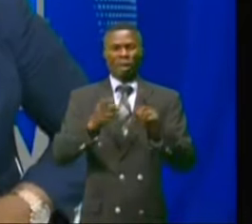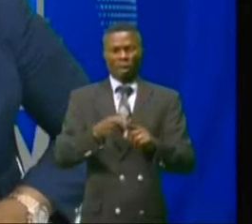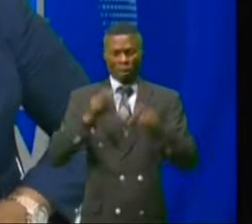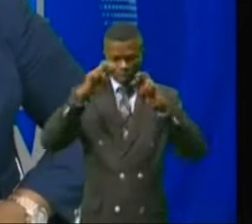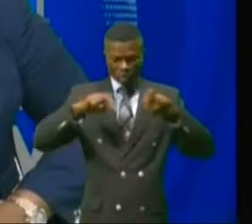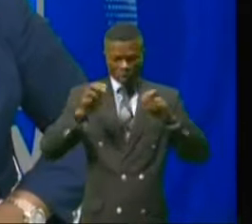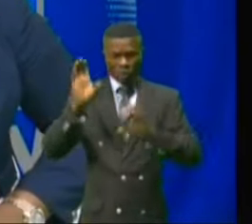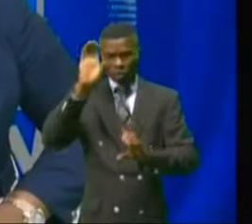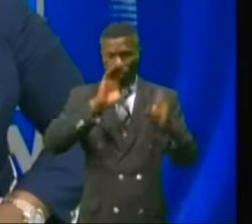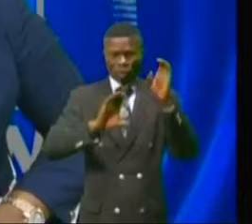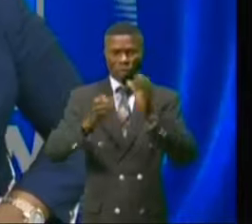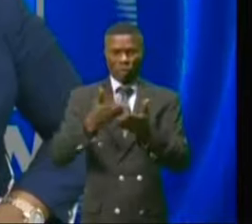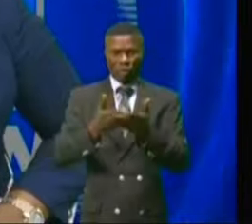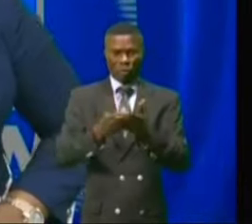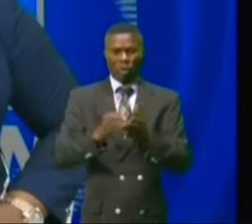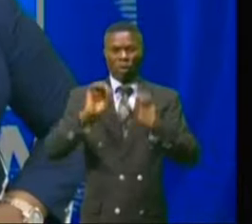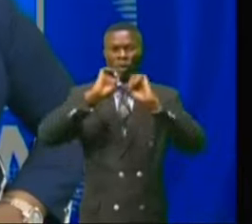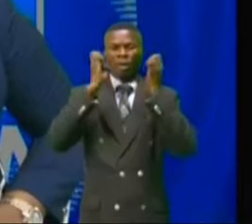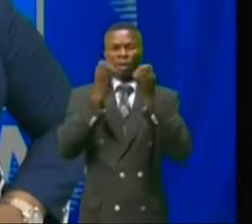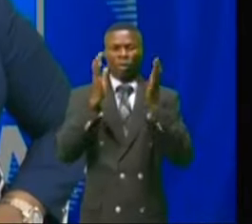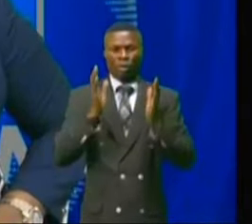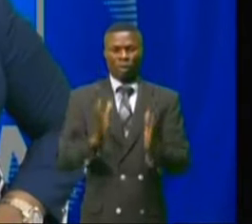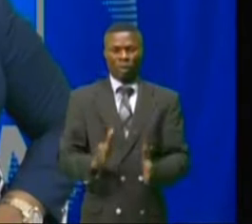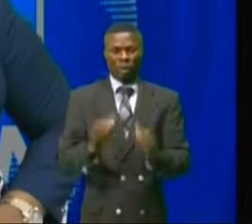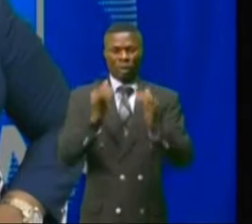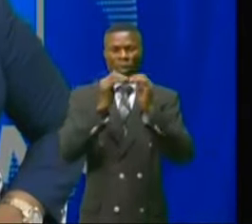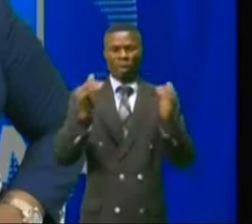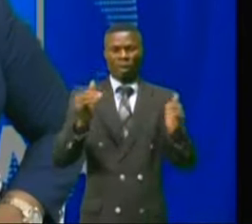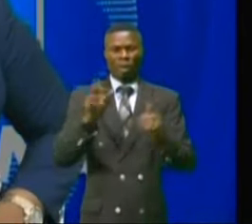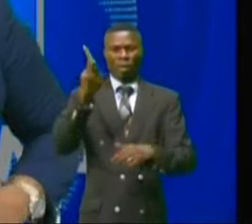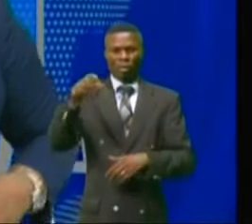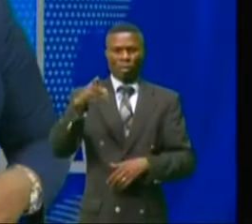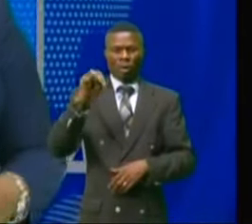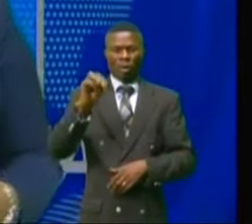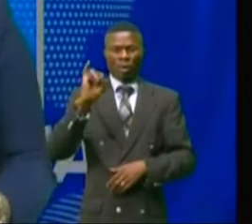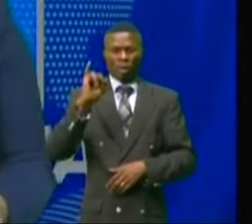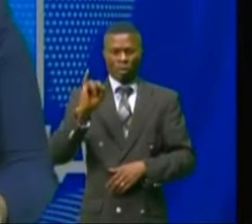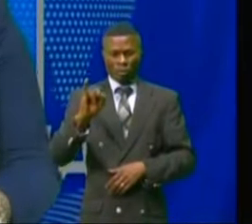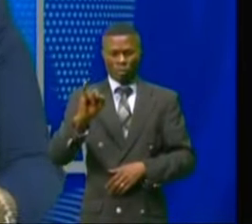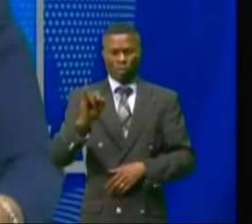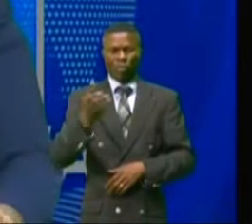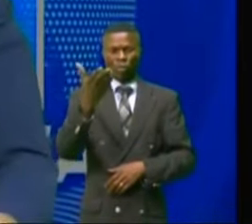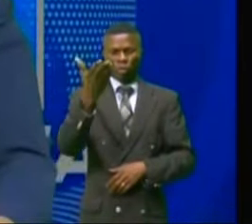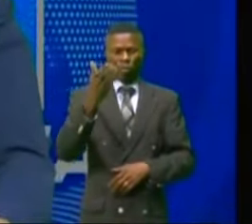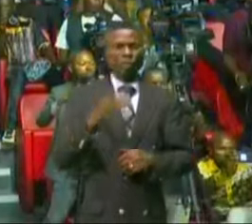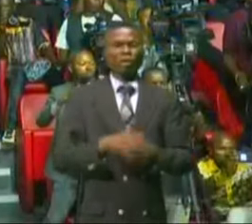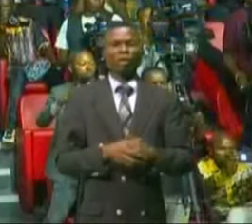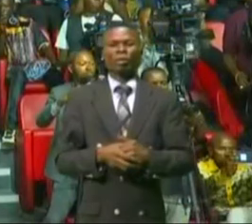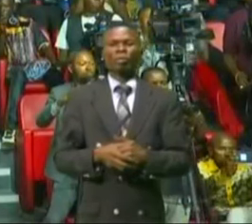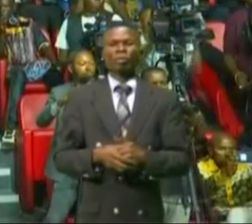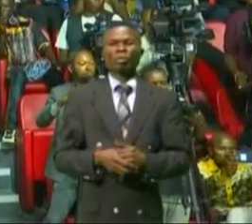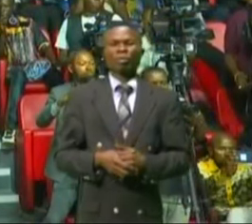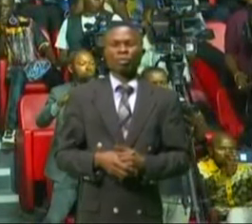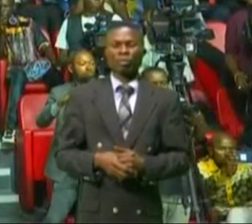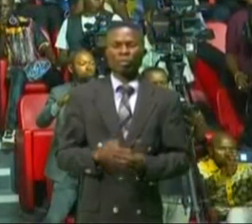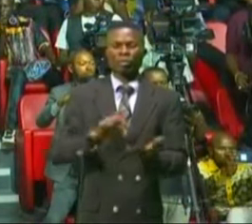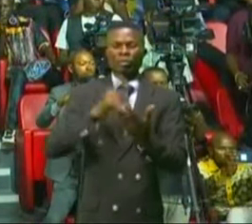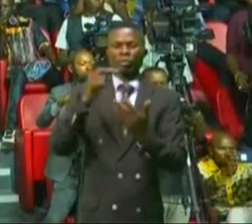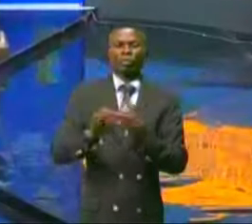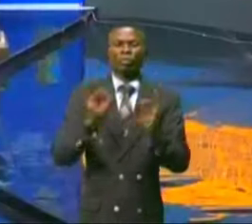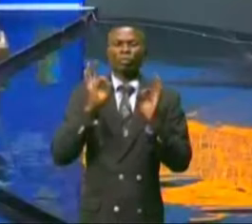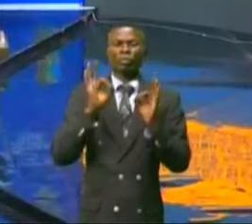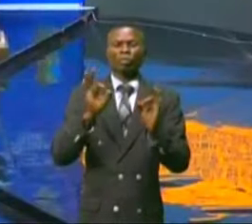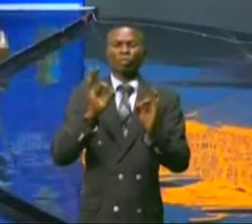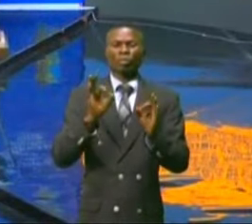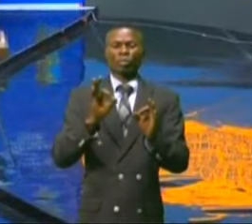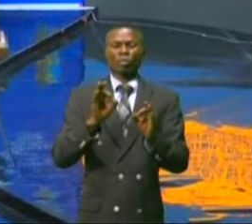recherche scientifique et de l'entrepreneuriat et des PME. Reportage, Jacques Kabouaba. 47 projets innovants issus